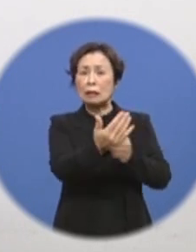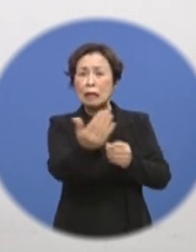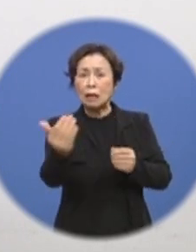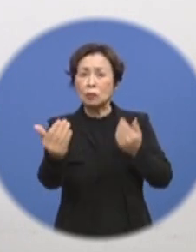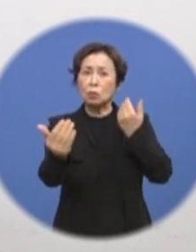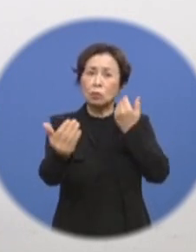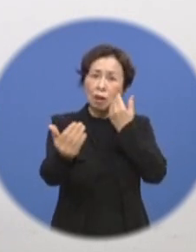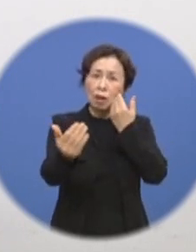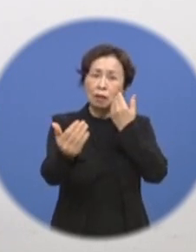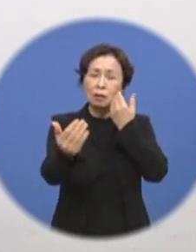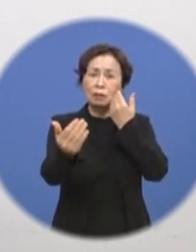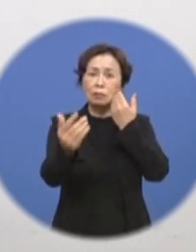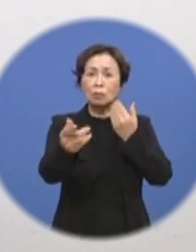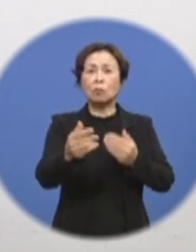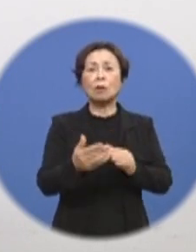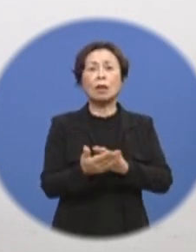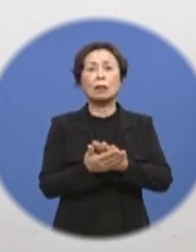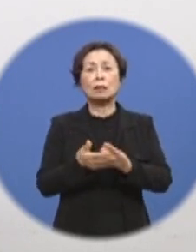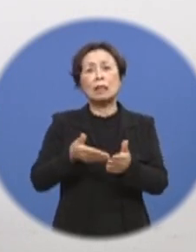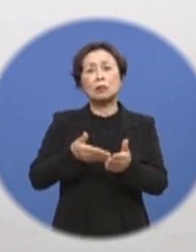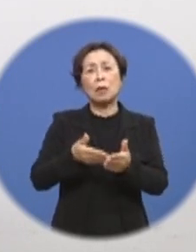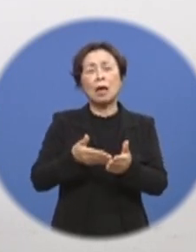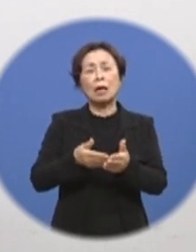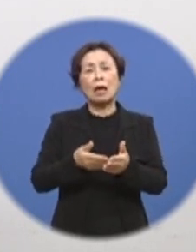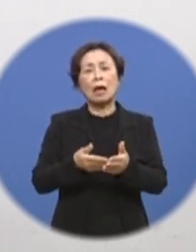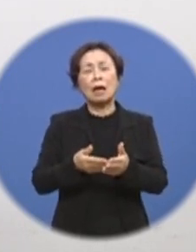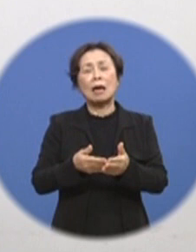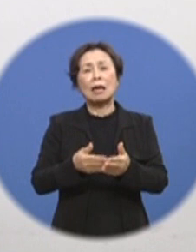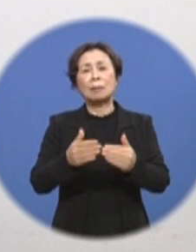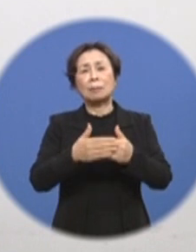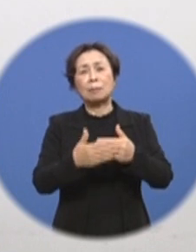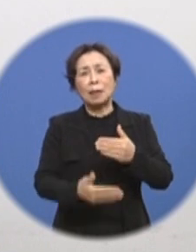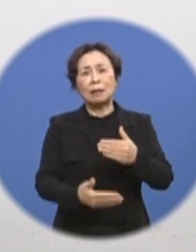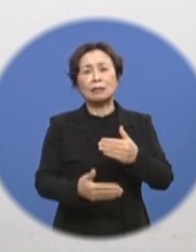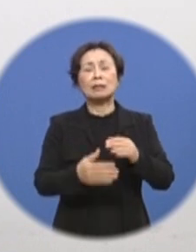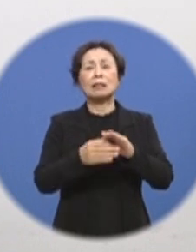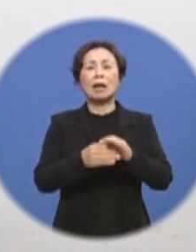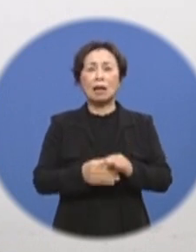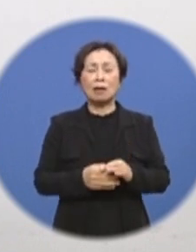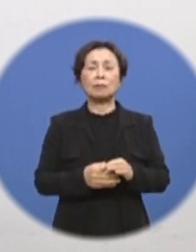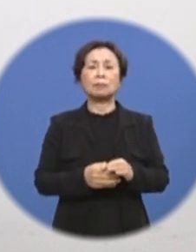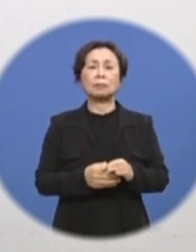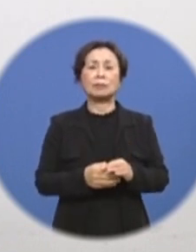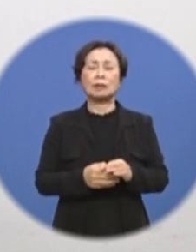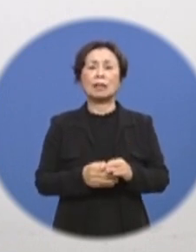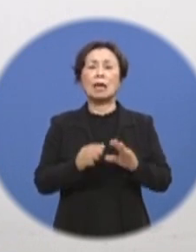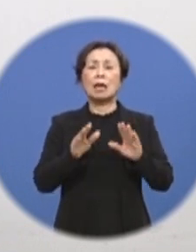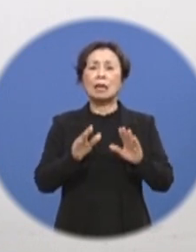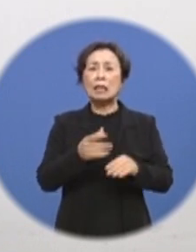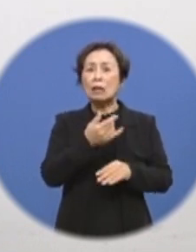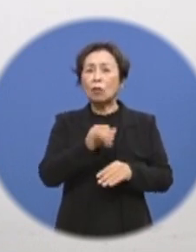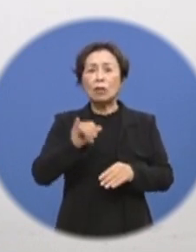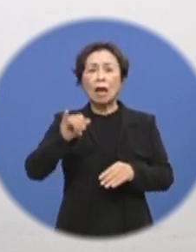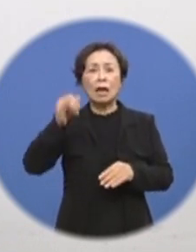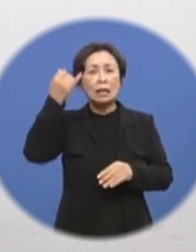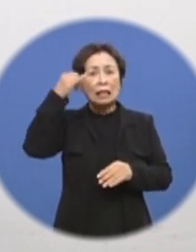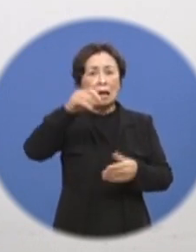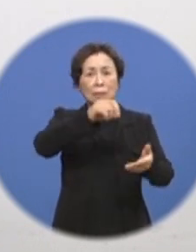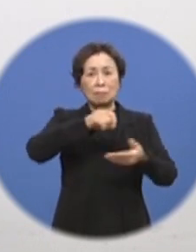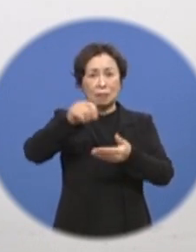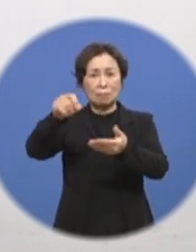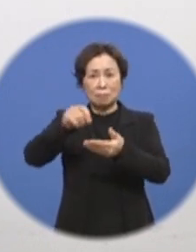対象としたのかという説明が不十分であったためさまざまなご意見を